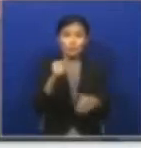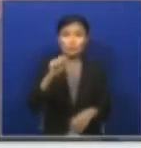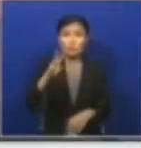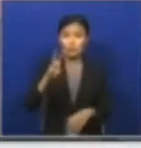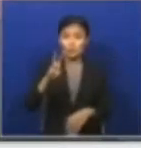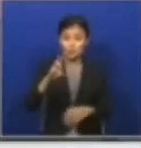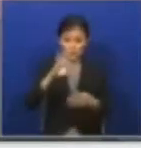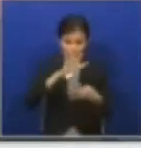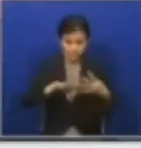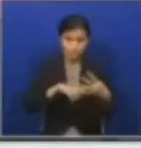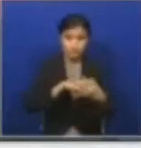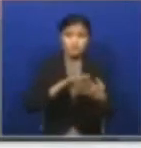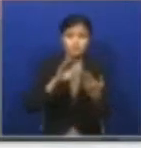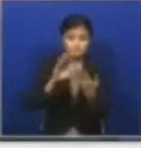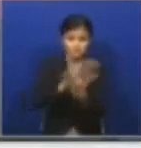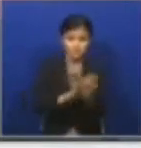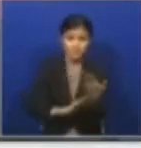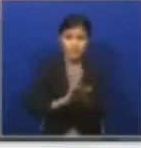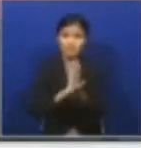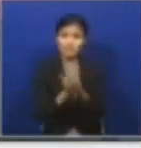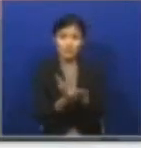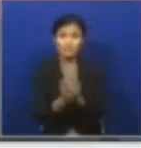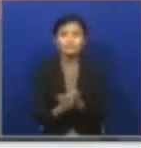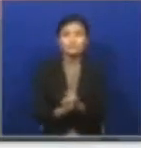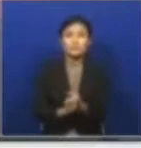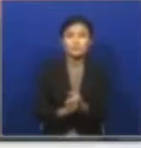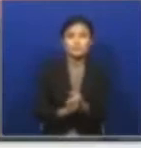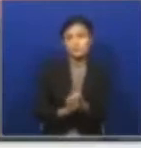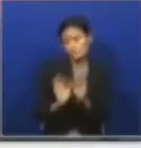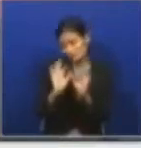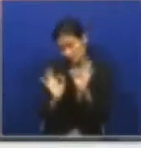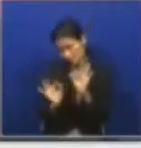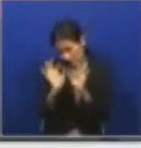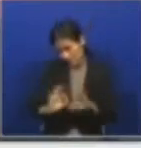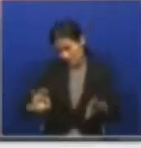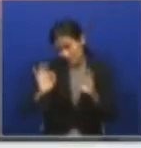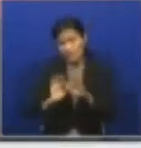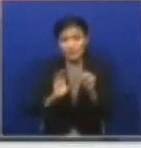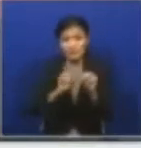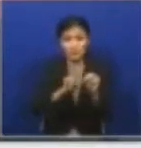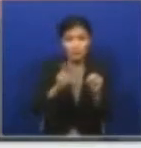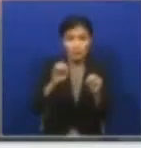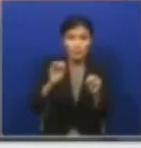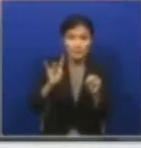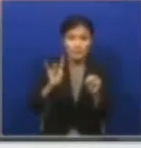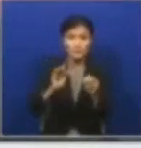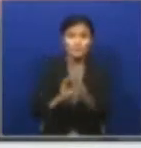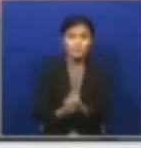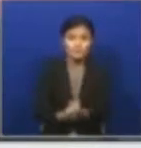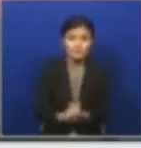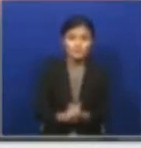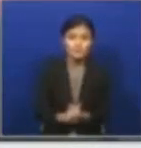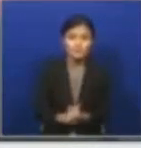ปฏิรูปประเทศแล้วก็มีสาระสำคัญในมาตรา258ส่